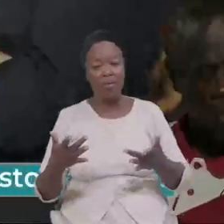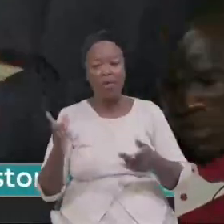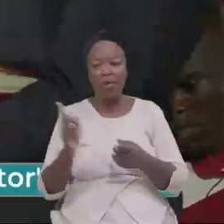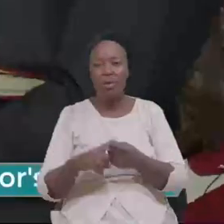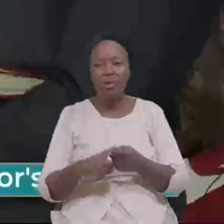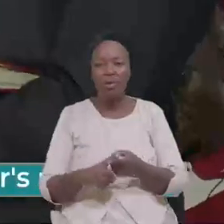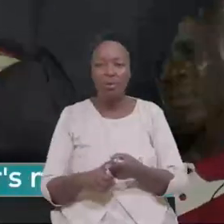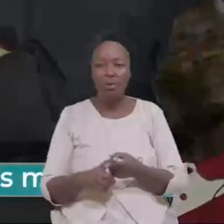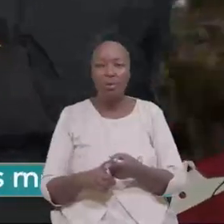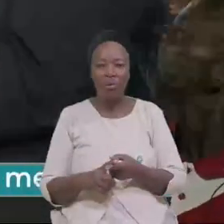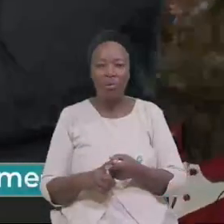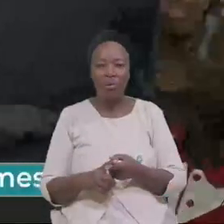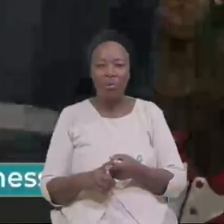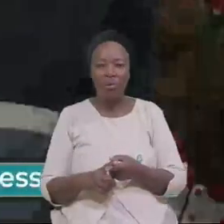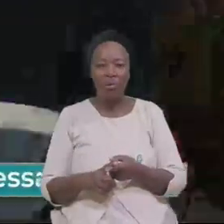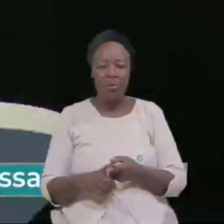écoutez très bien,